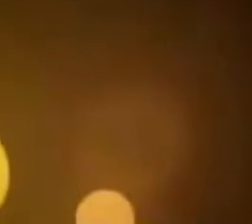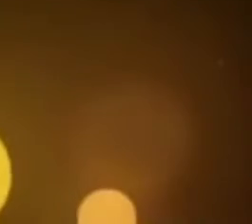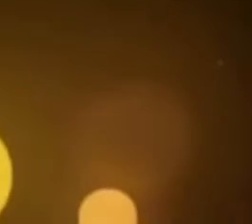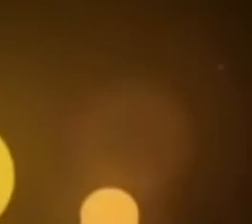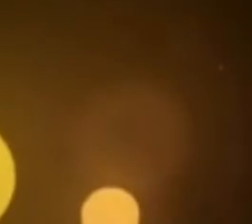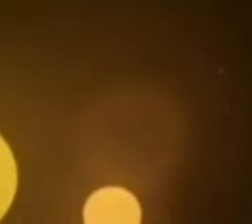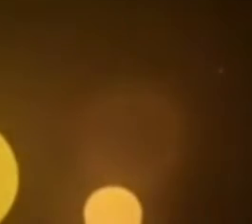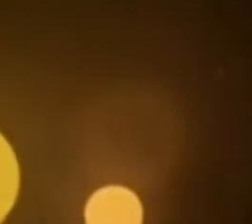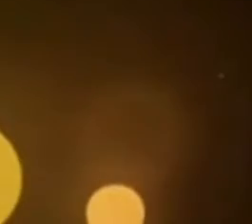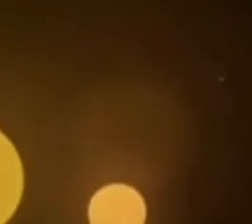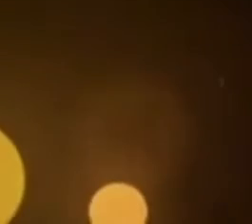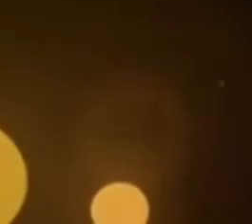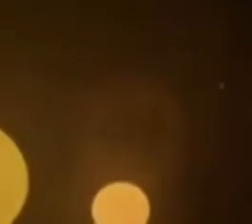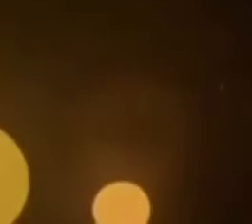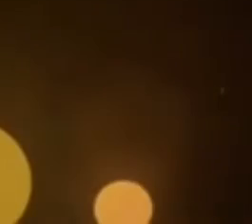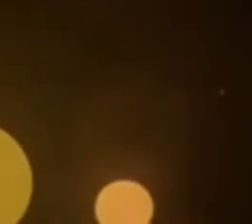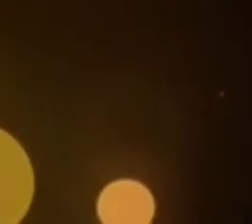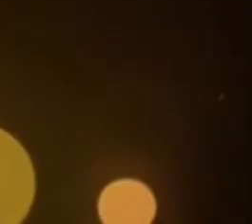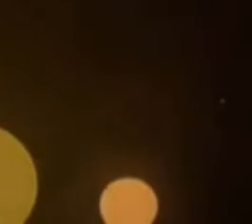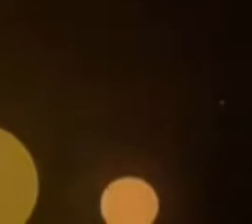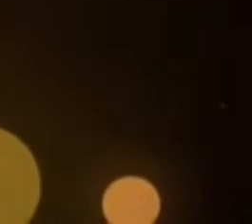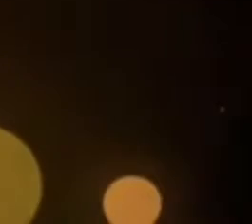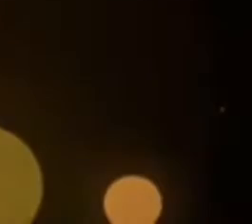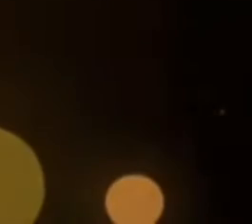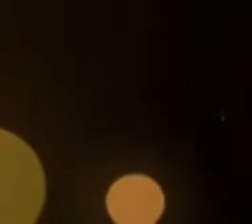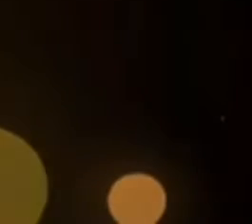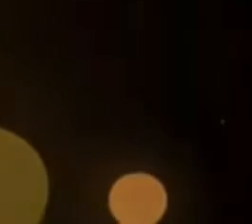การนำเสนอผลนวัตกรรมการปฏิบัติที่เป็นเลิศ